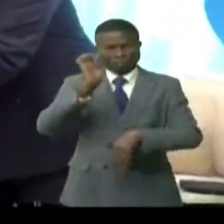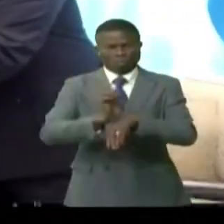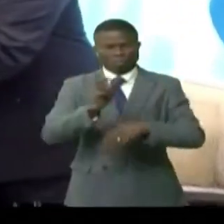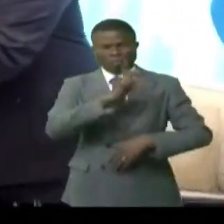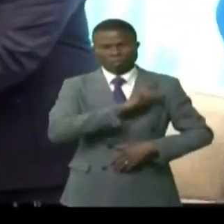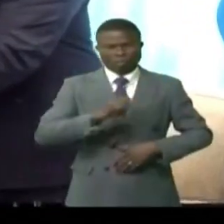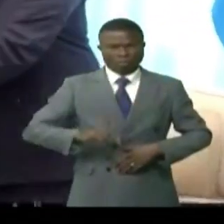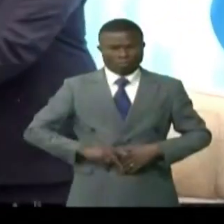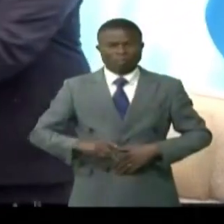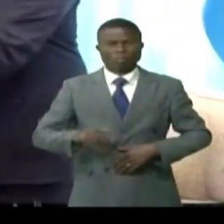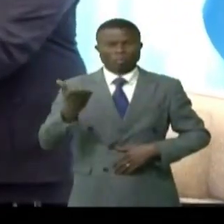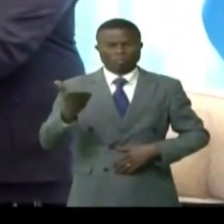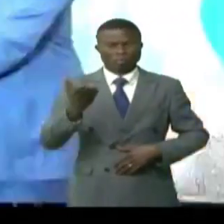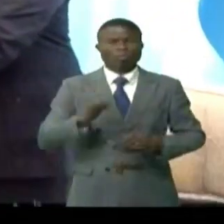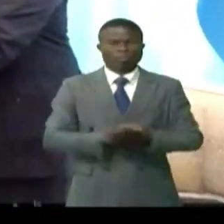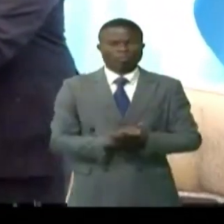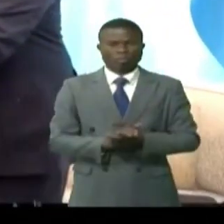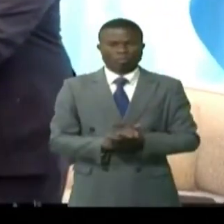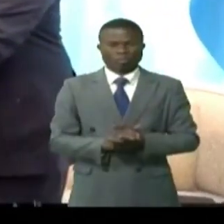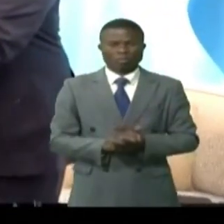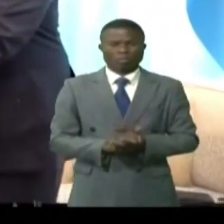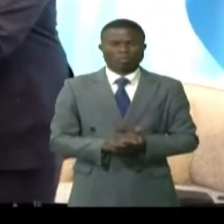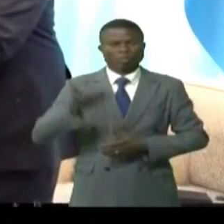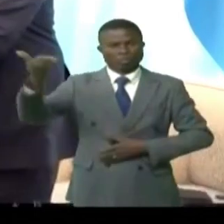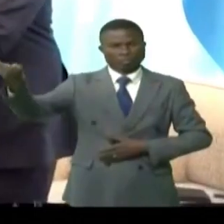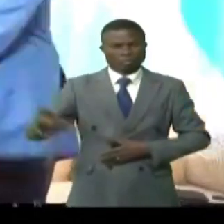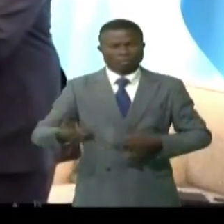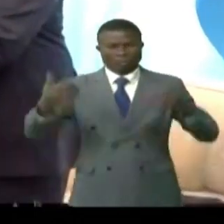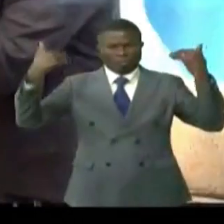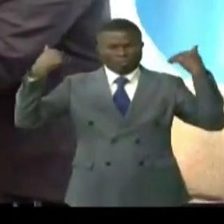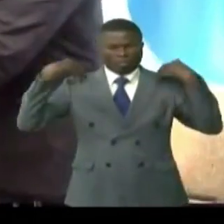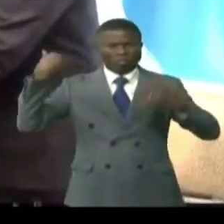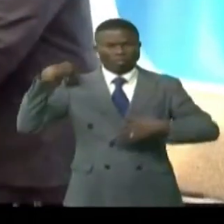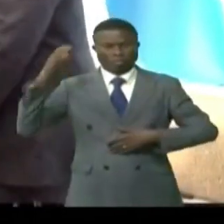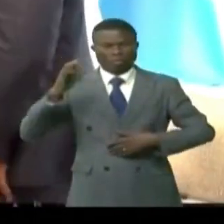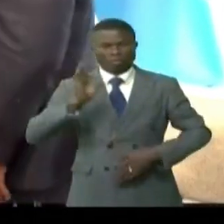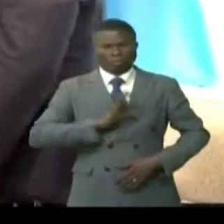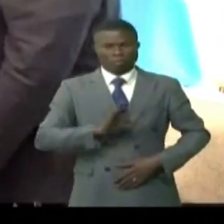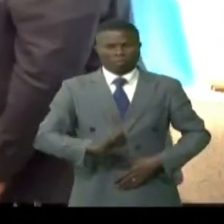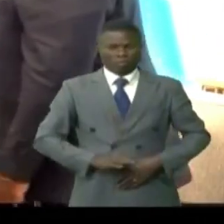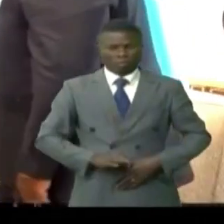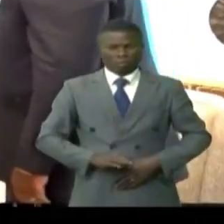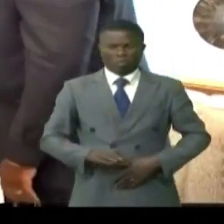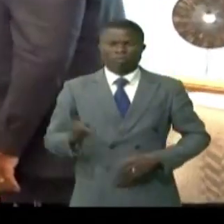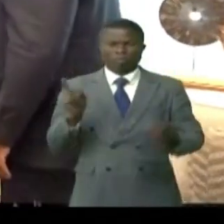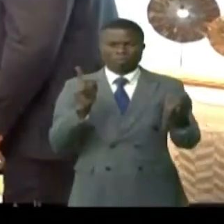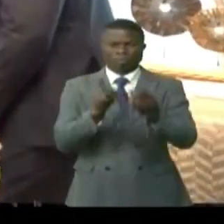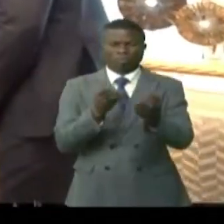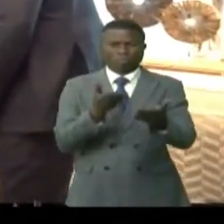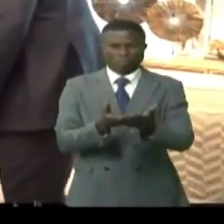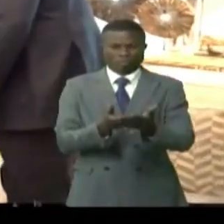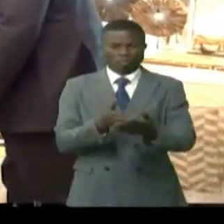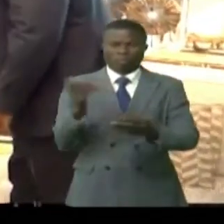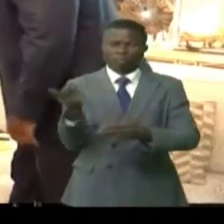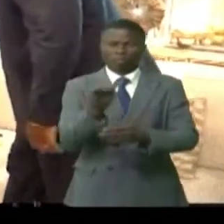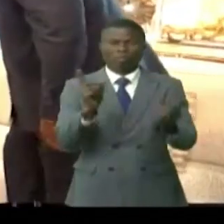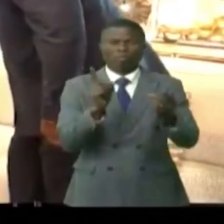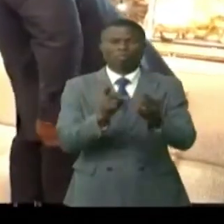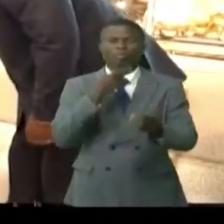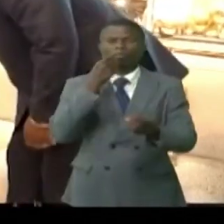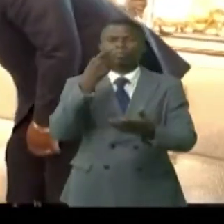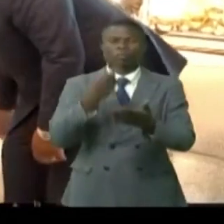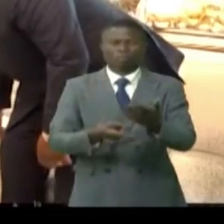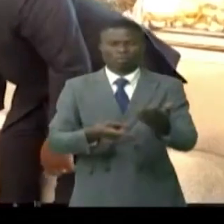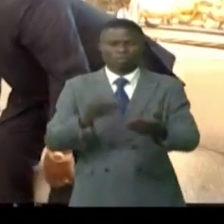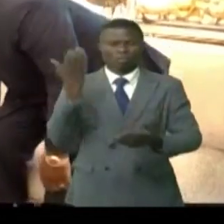kimbanguiste, Simon Kimbangu Tiangani, a été reçu par le chef de l'État, Félix-Antoine Tshisekedi Tshilombo. Au cours de cette rencontre,